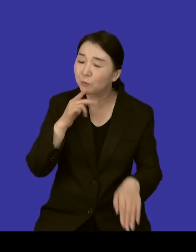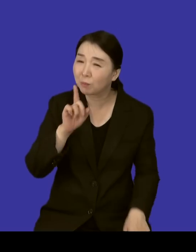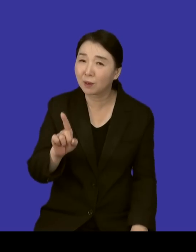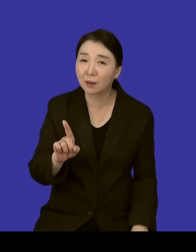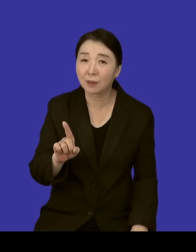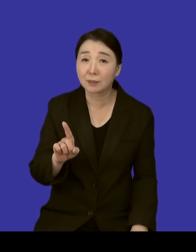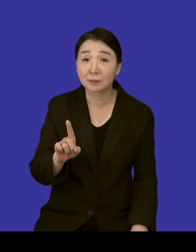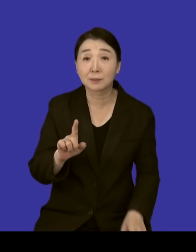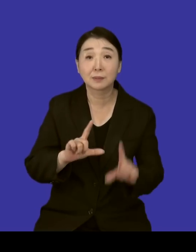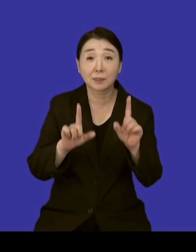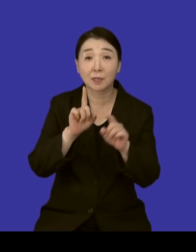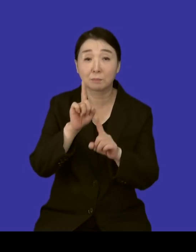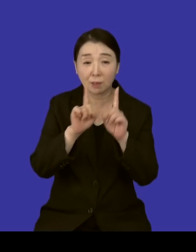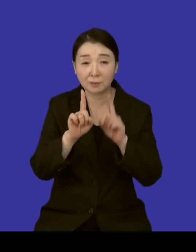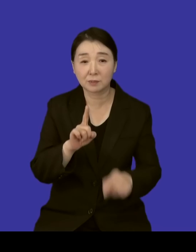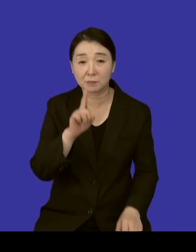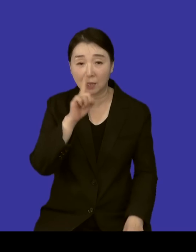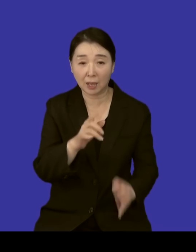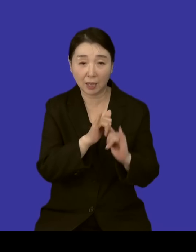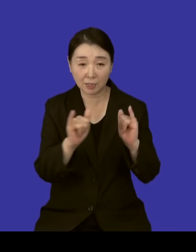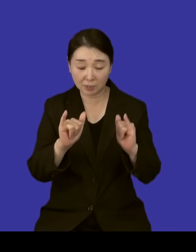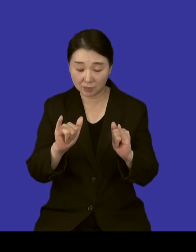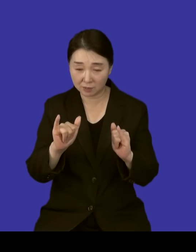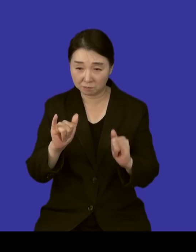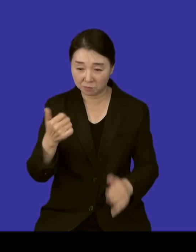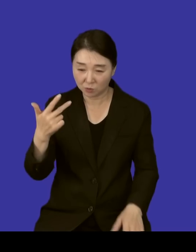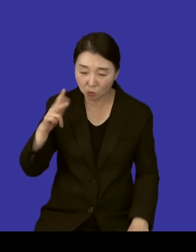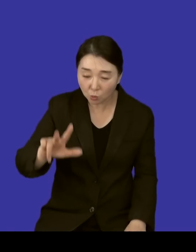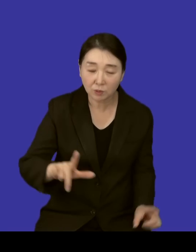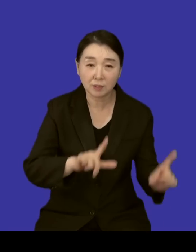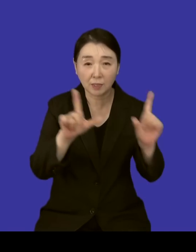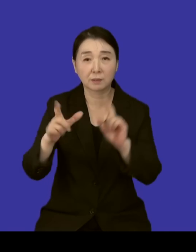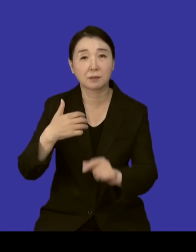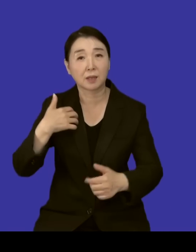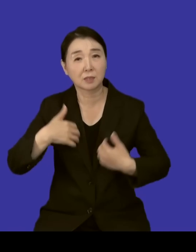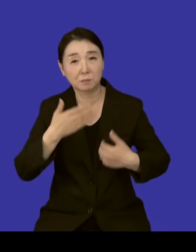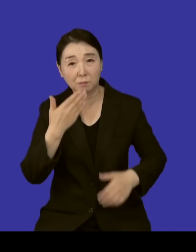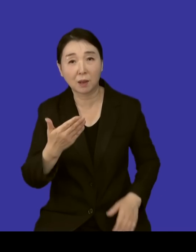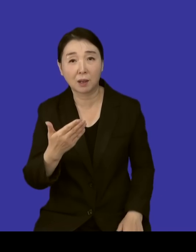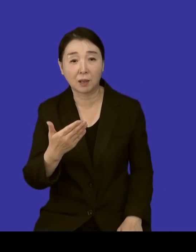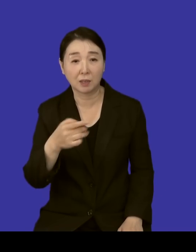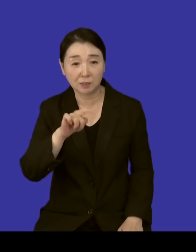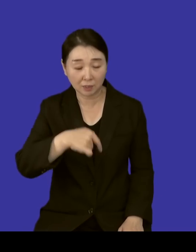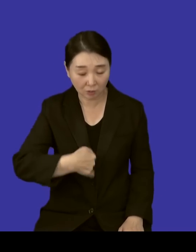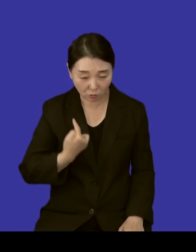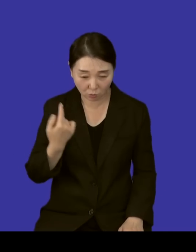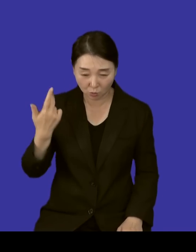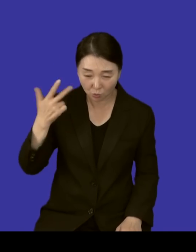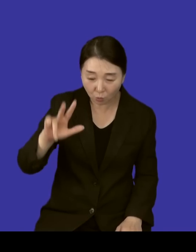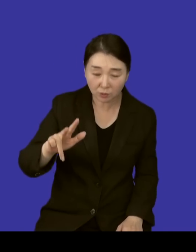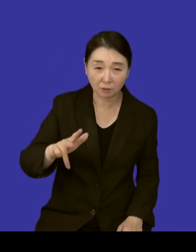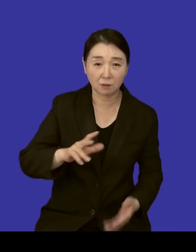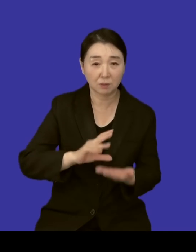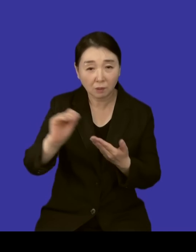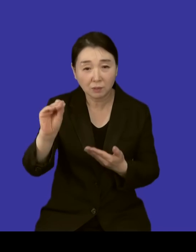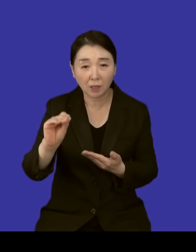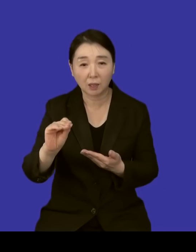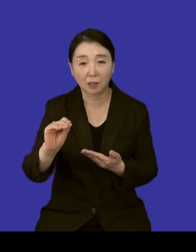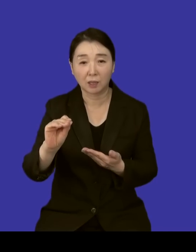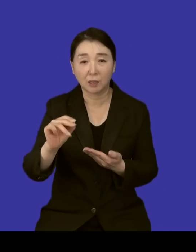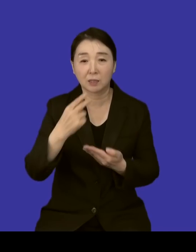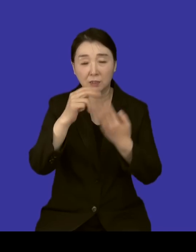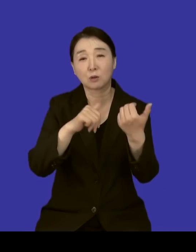그 악인이 돌이켜서 사는 것을 내가 왜 기뻐하지 아니하겠느냐. 예. 그가 스스로 돌이켜 떠났으니 정령 살고